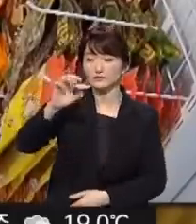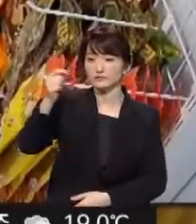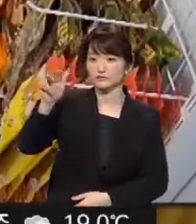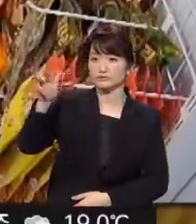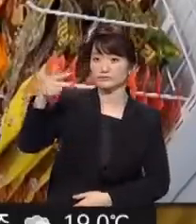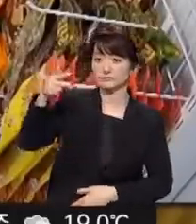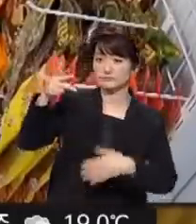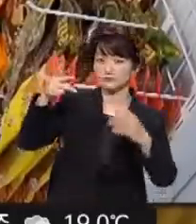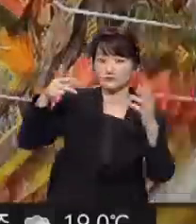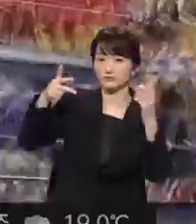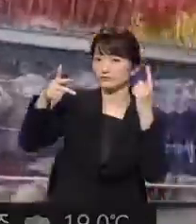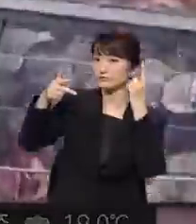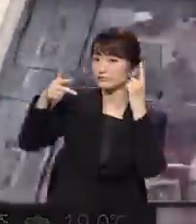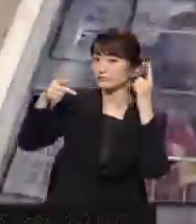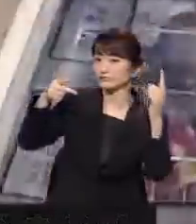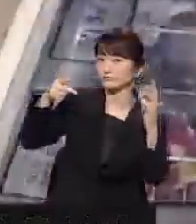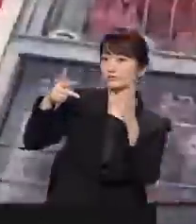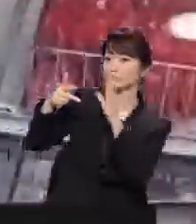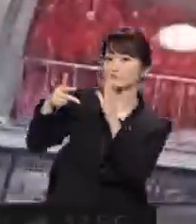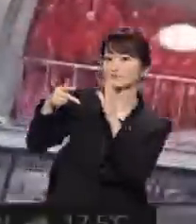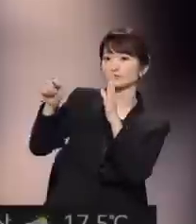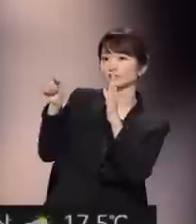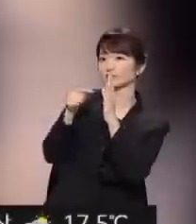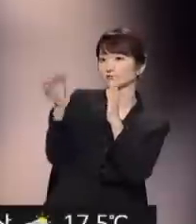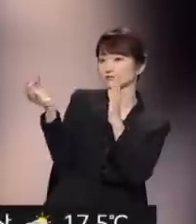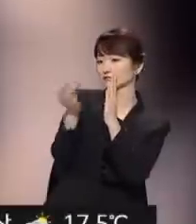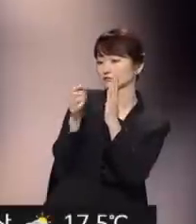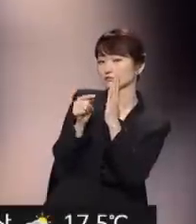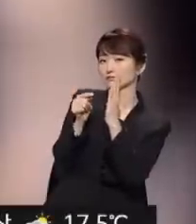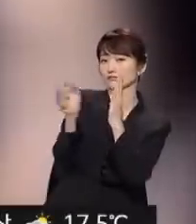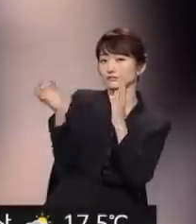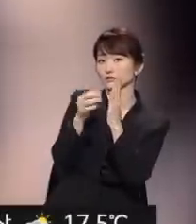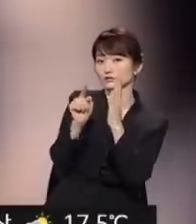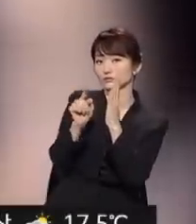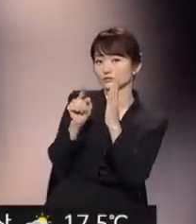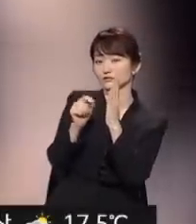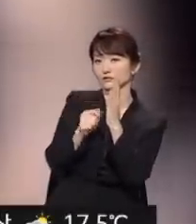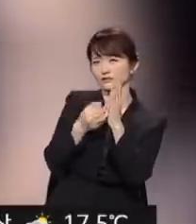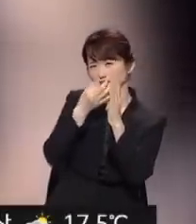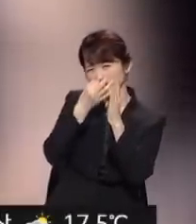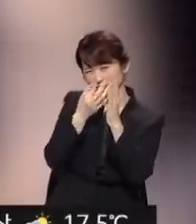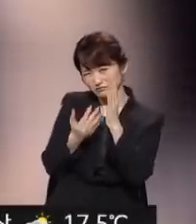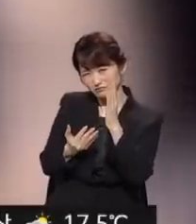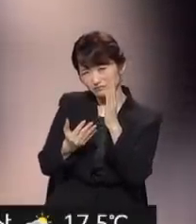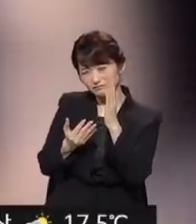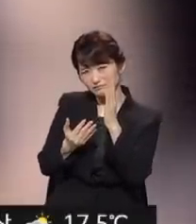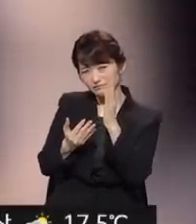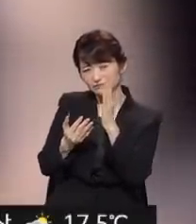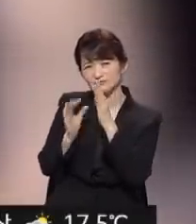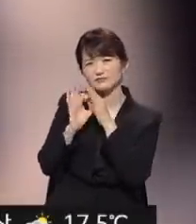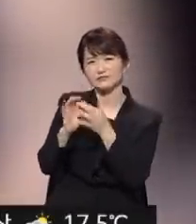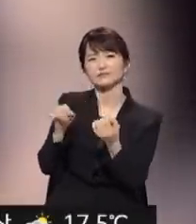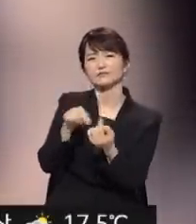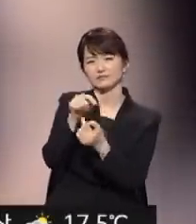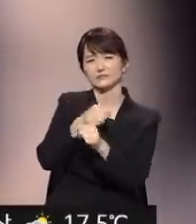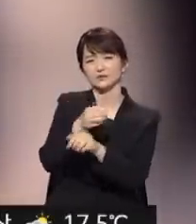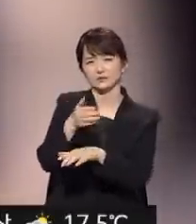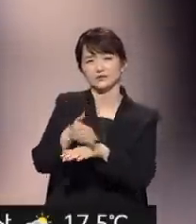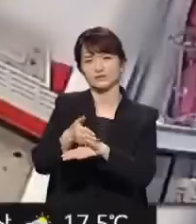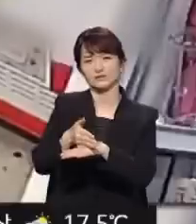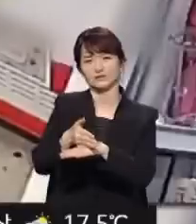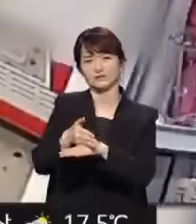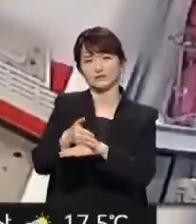CCTV 앞에 휴대전화를 저렇게 내밀면서 뭐 보니까 아하, 봤더니 힘드실 텐데 꿋꿋이 운영해 주셔서